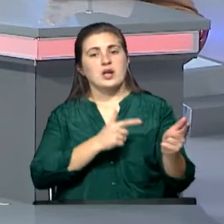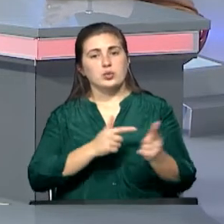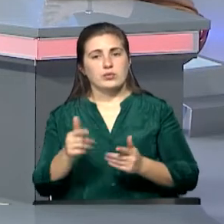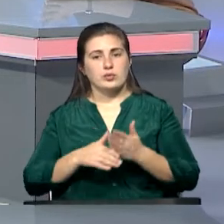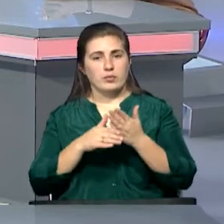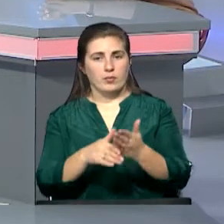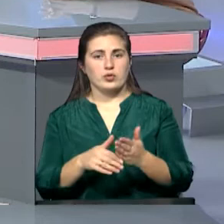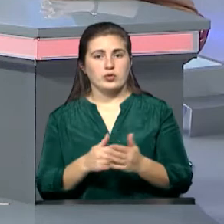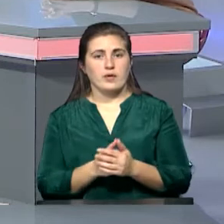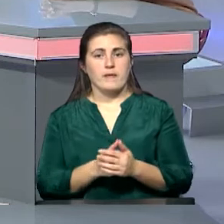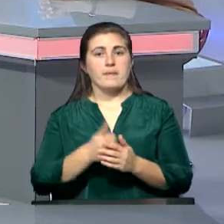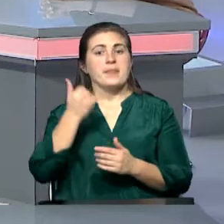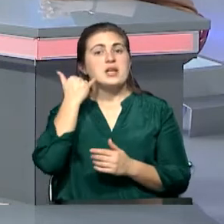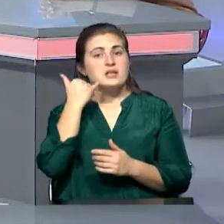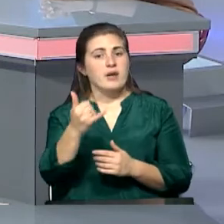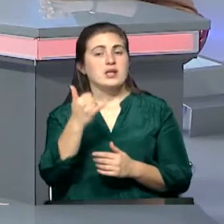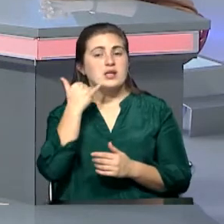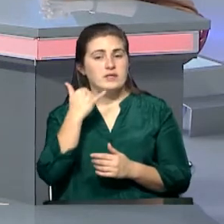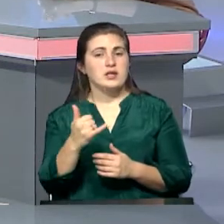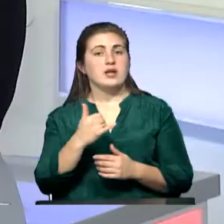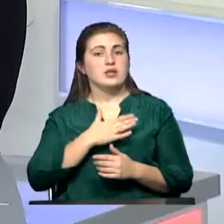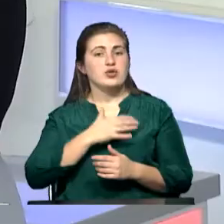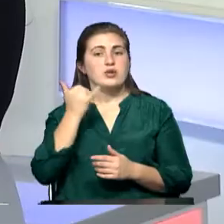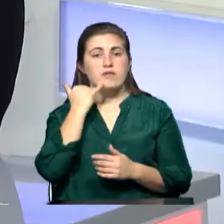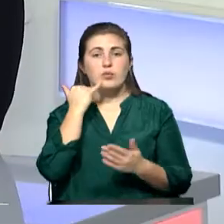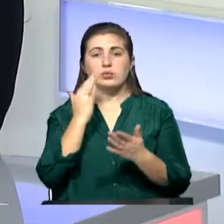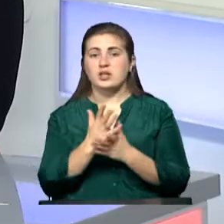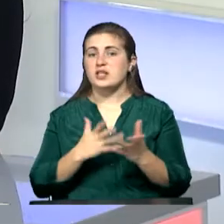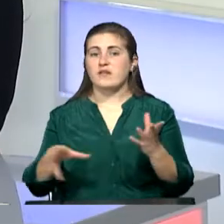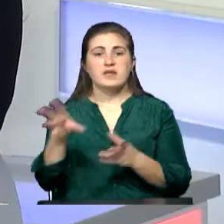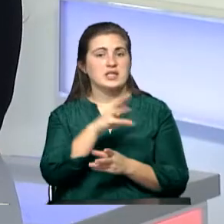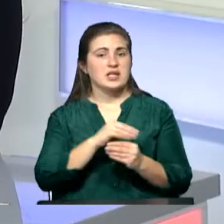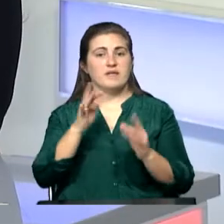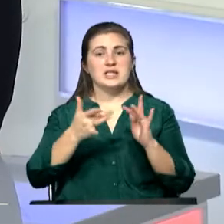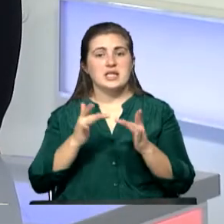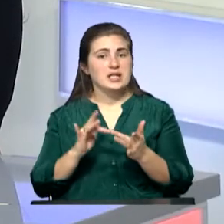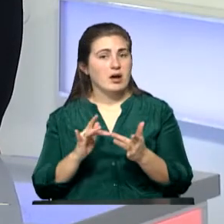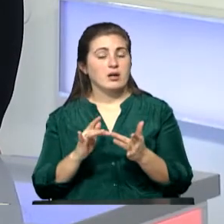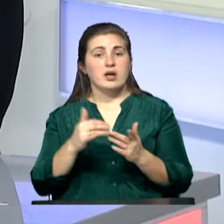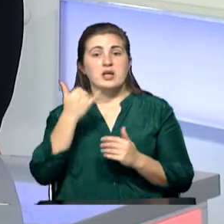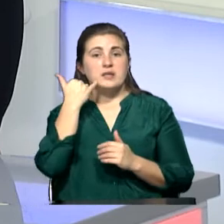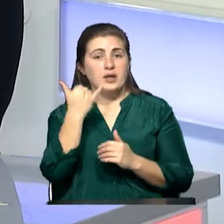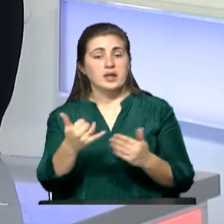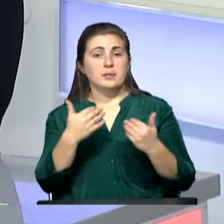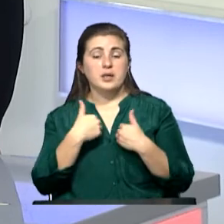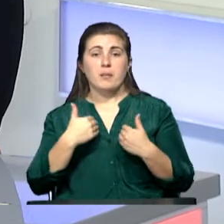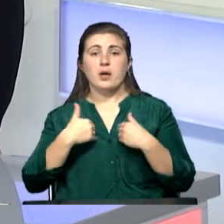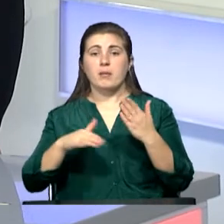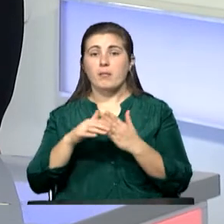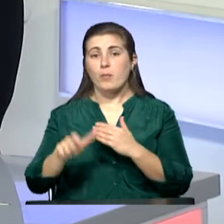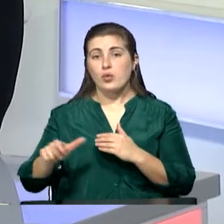помочь? Звонят. Наши телефоны есть везде в сетях, и звонят мне, моим